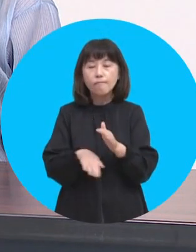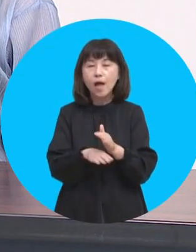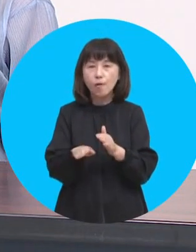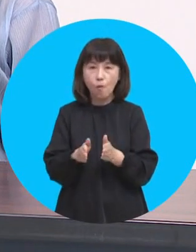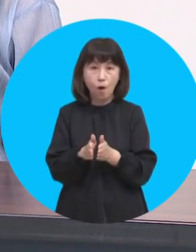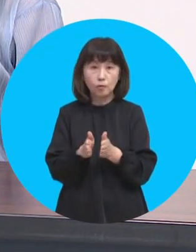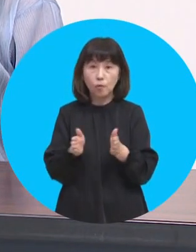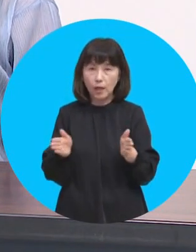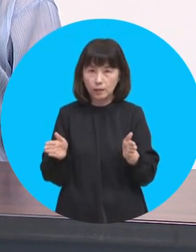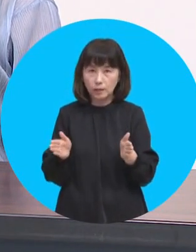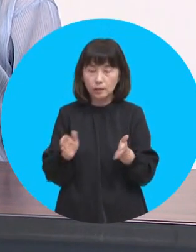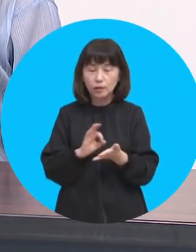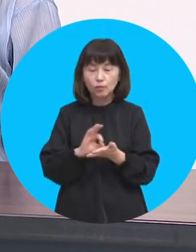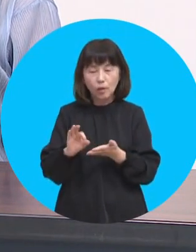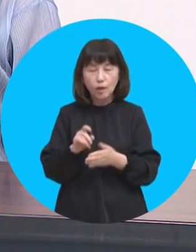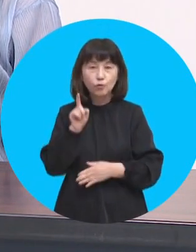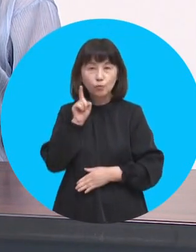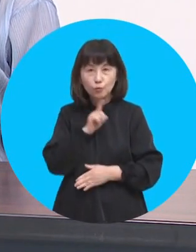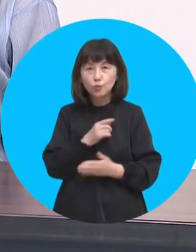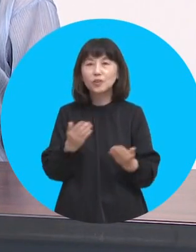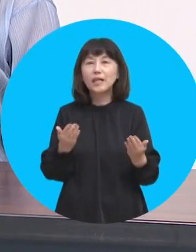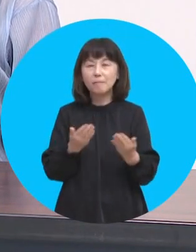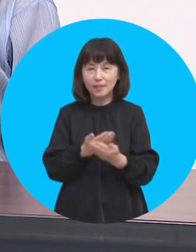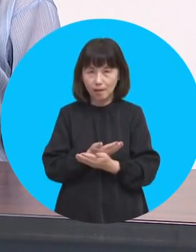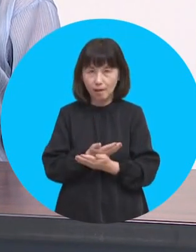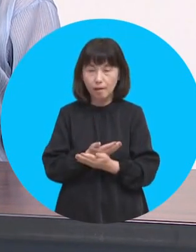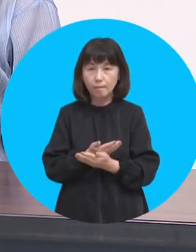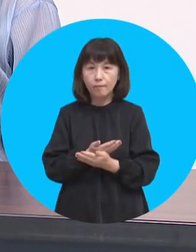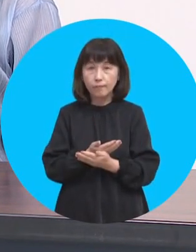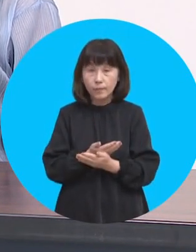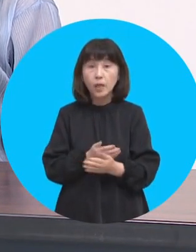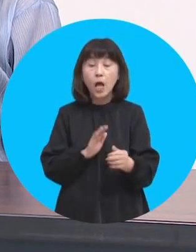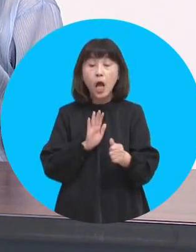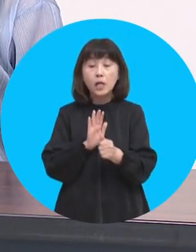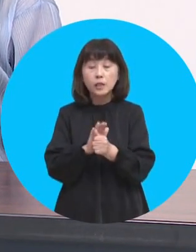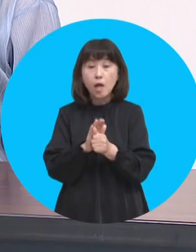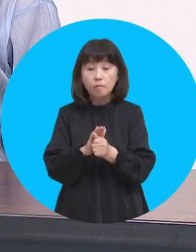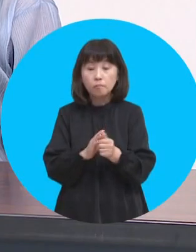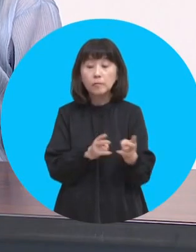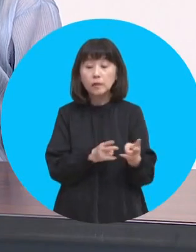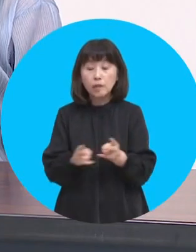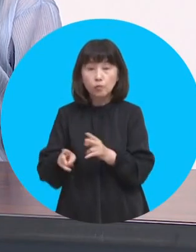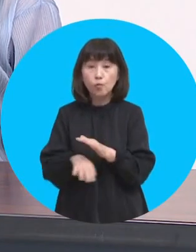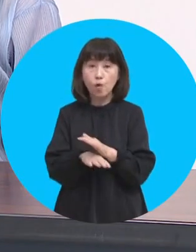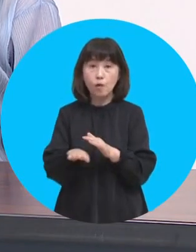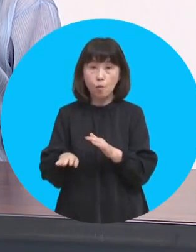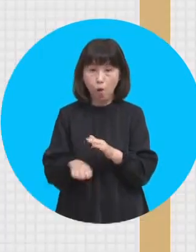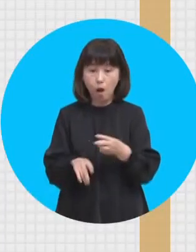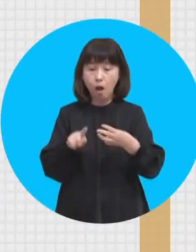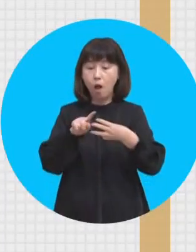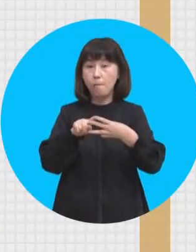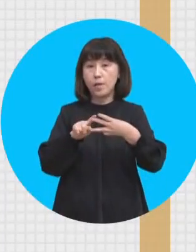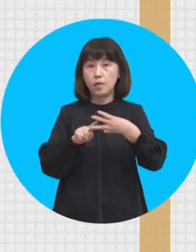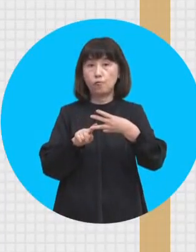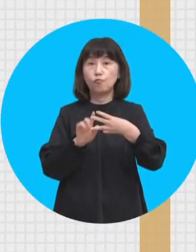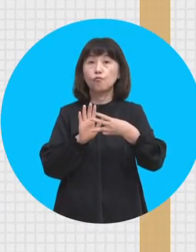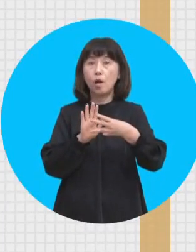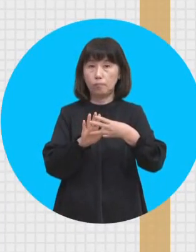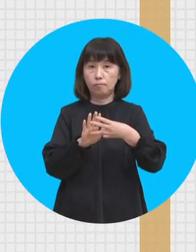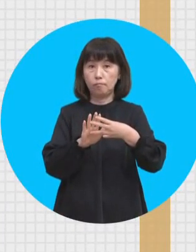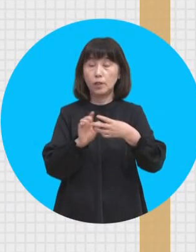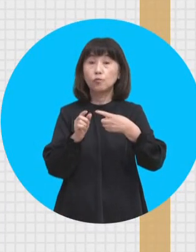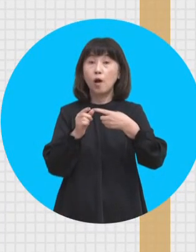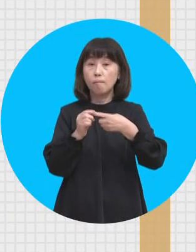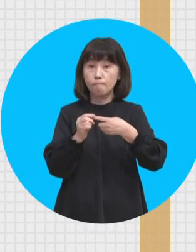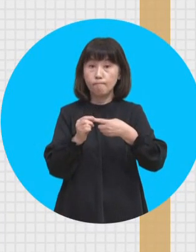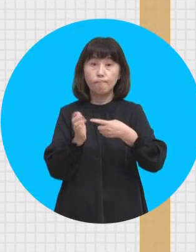充し、より活用しやすくなりました。支援制度の内容は3つのタイプがあります。まずは子育て